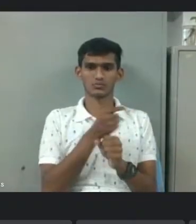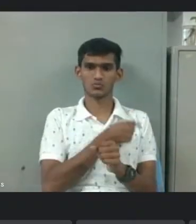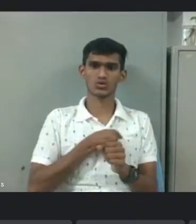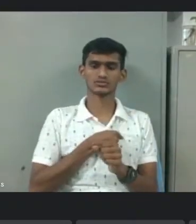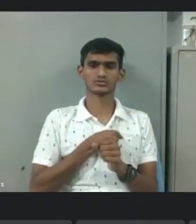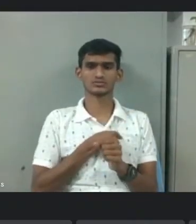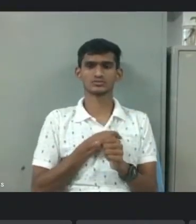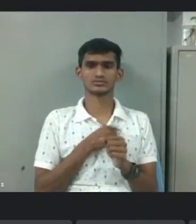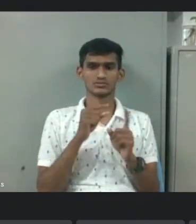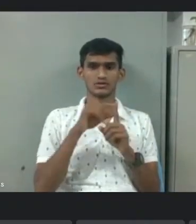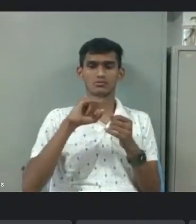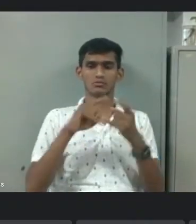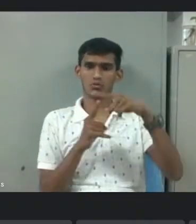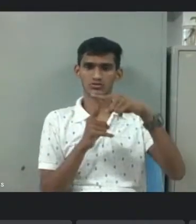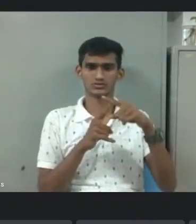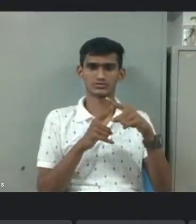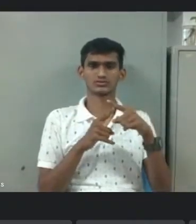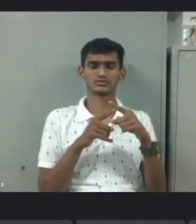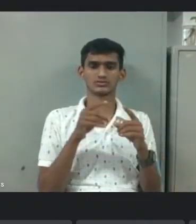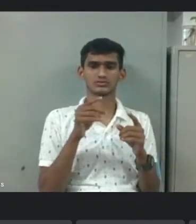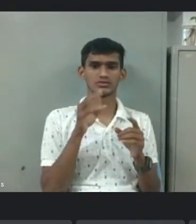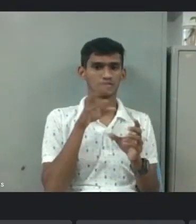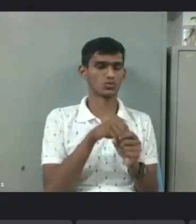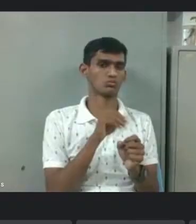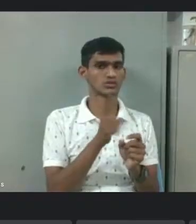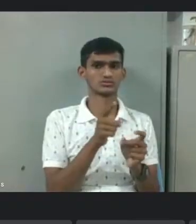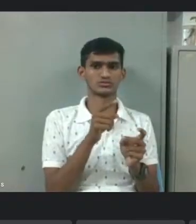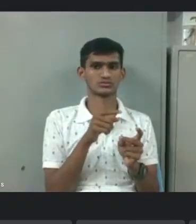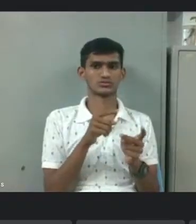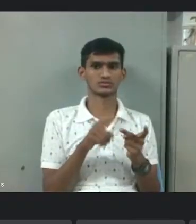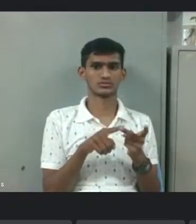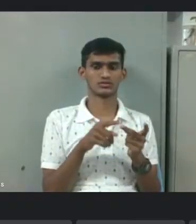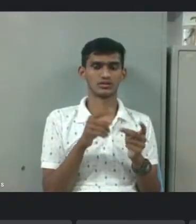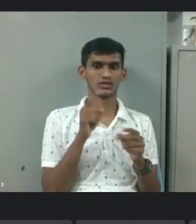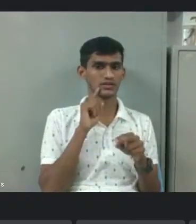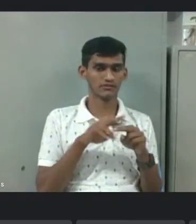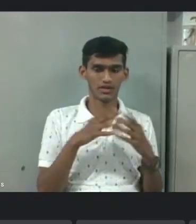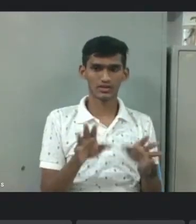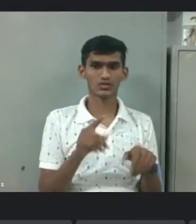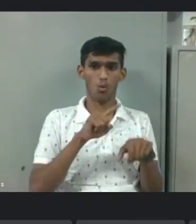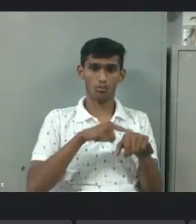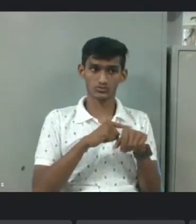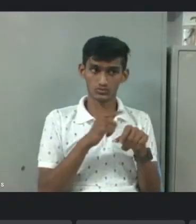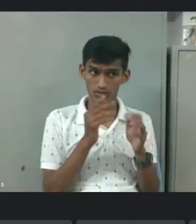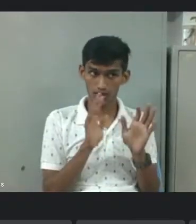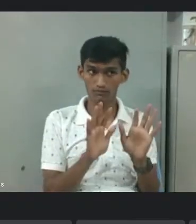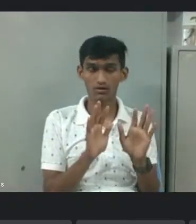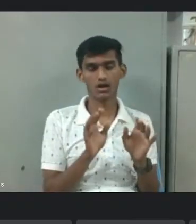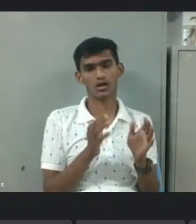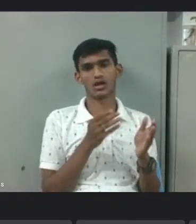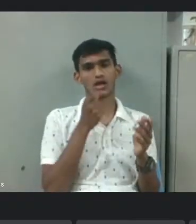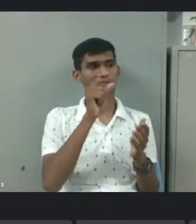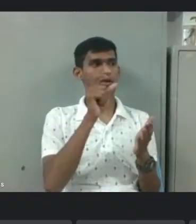നമുക്ക് എപ്പോഴെങ്കിലും അവസരം കിട്ടുമ്പോൾ നിങ്ങളും ഞാനും ഉൾപ്പെടുന്ന നമുക്ക് അങ്ങനെയുള്ള ഒരു അവസരങ്ങൾ കിട്ടുമ്പോൾ